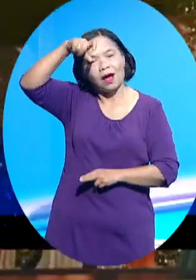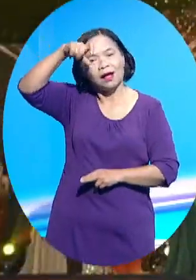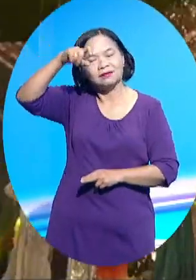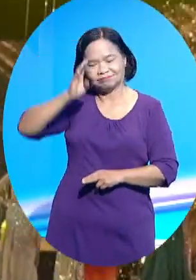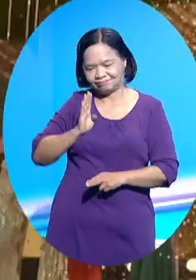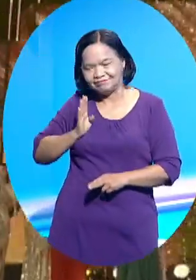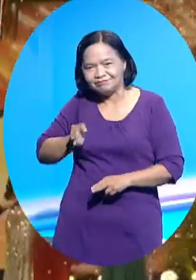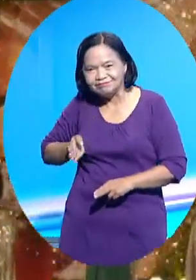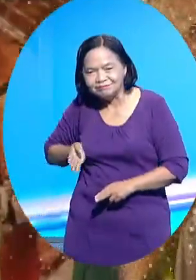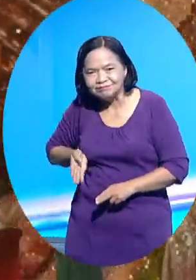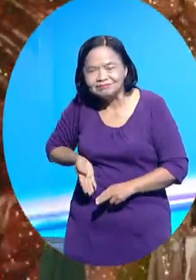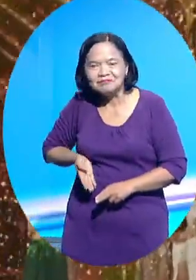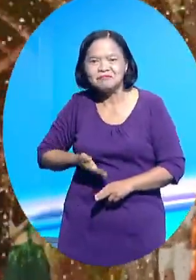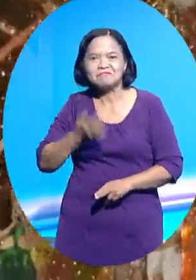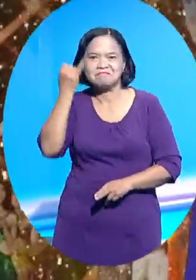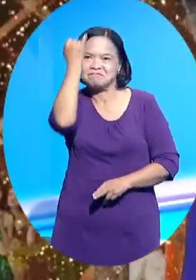sàn diễn thời trang và các đấu trường nhan sắc Việt